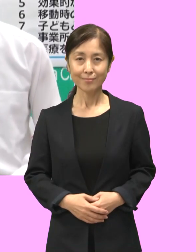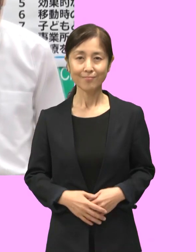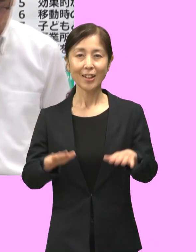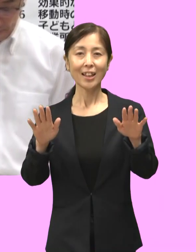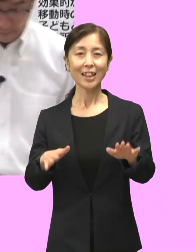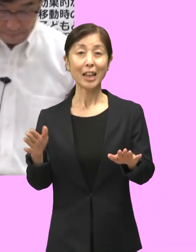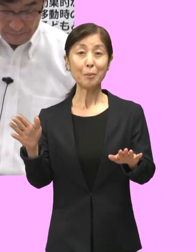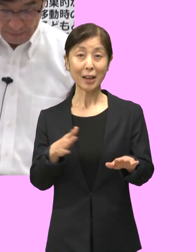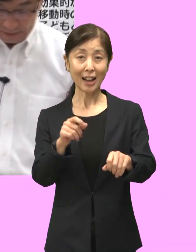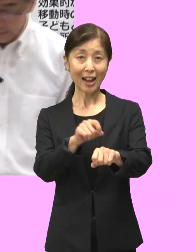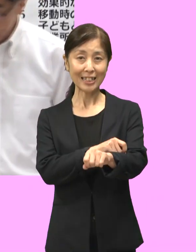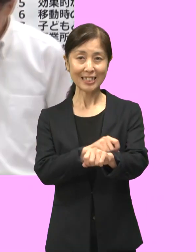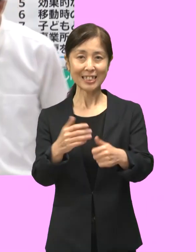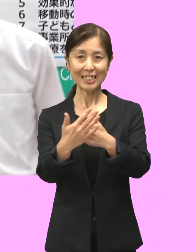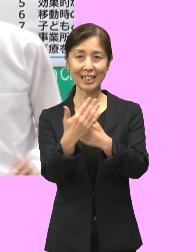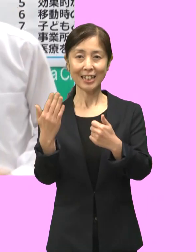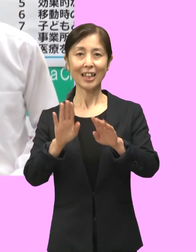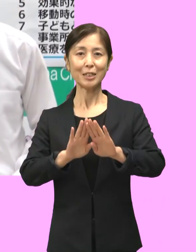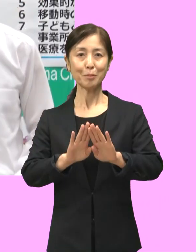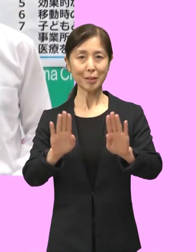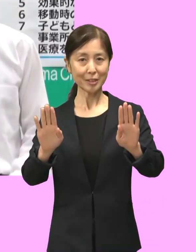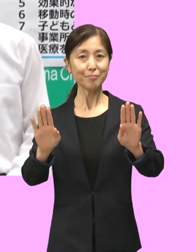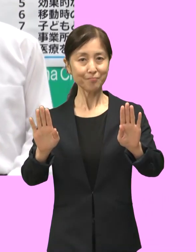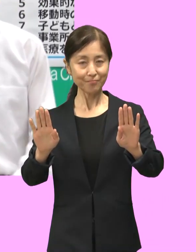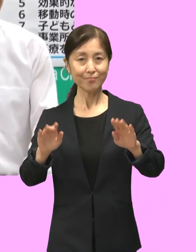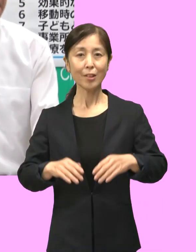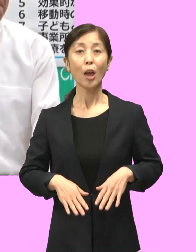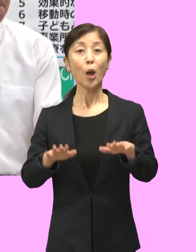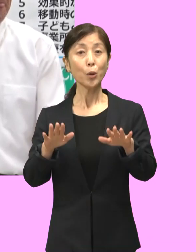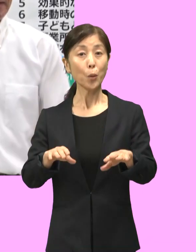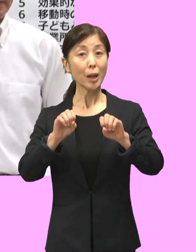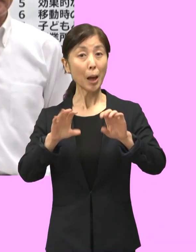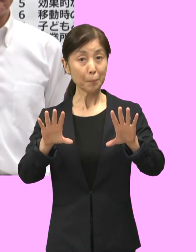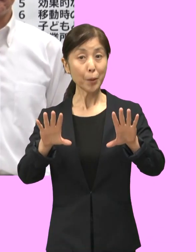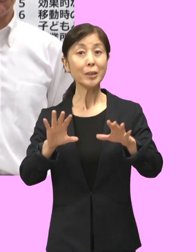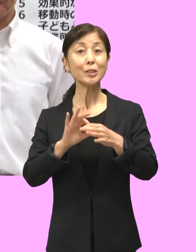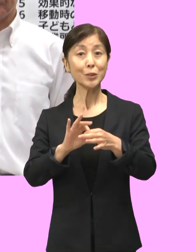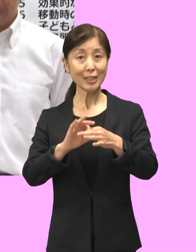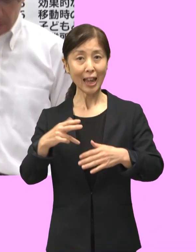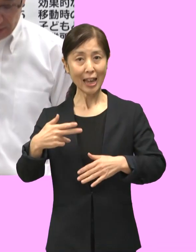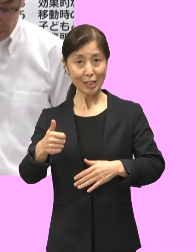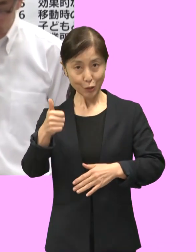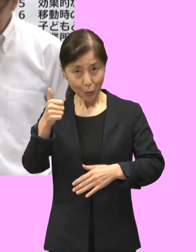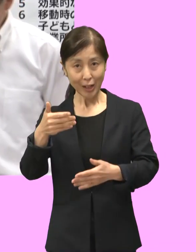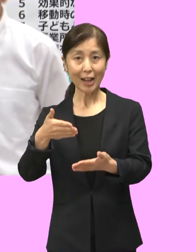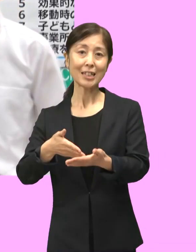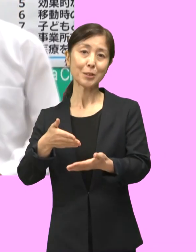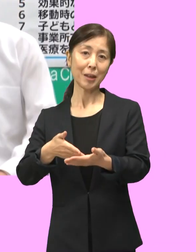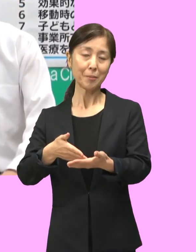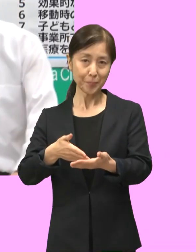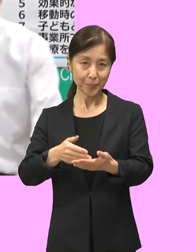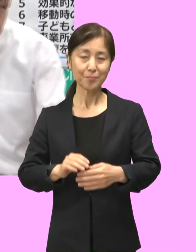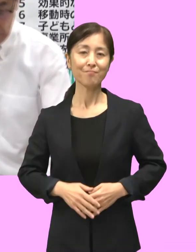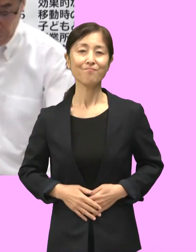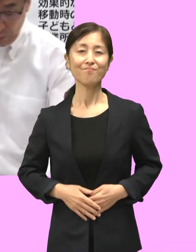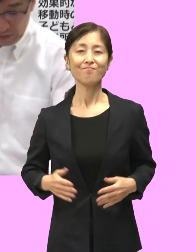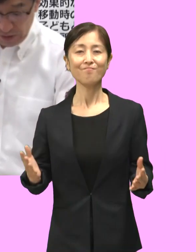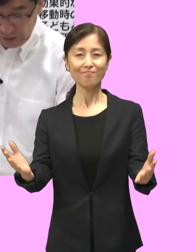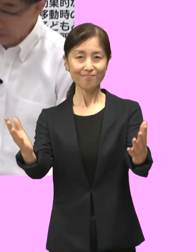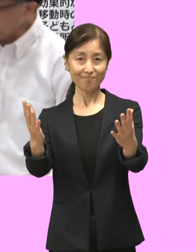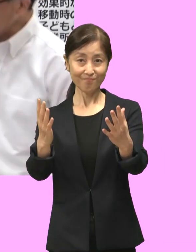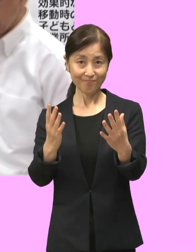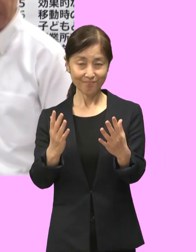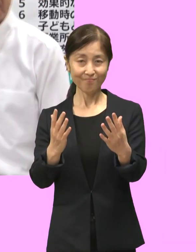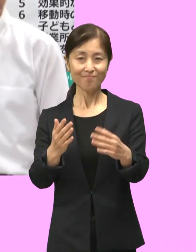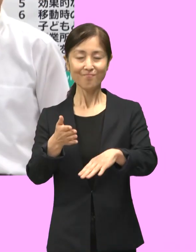ただいまから臨時記者会見を始めます。本日の発表事項につきまして市長からご説明申し上げます。 はい、皆さん今日はお集ま